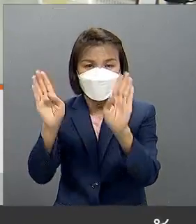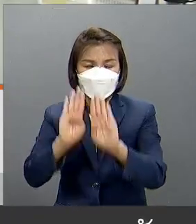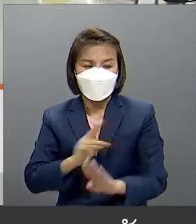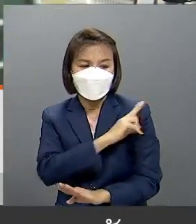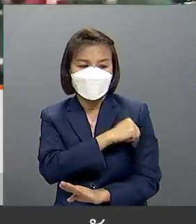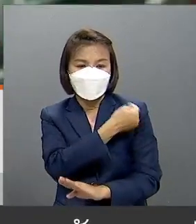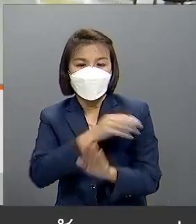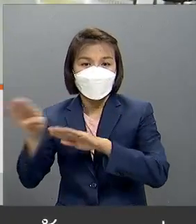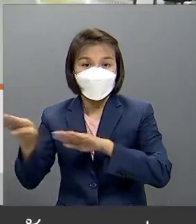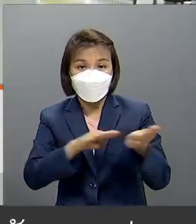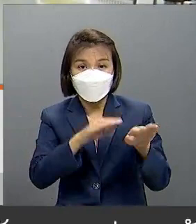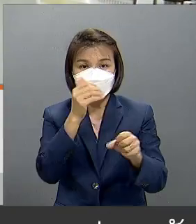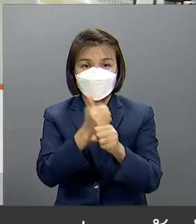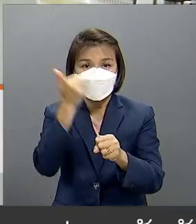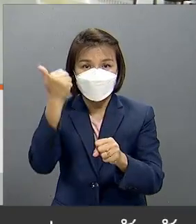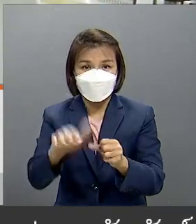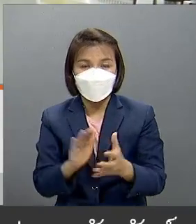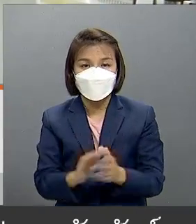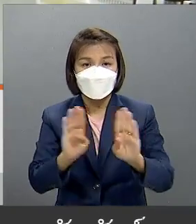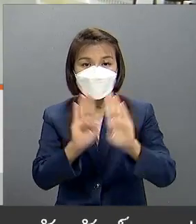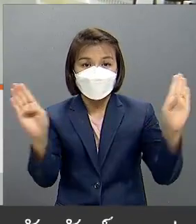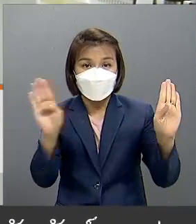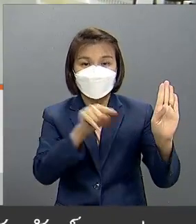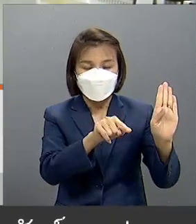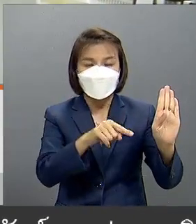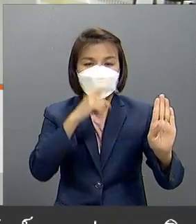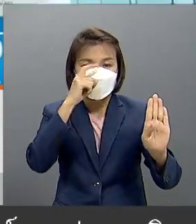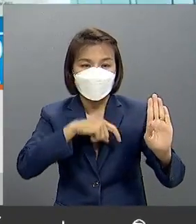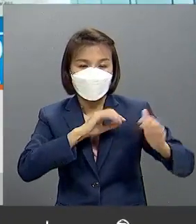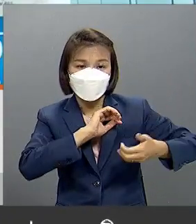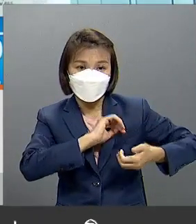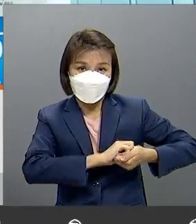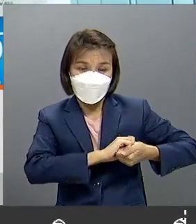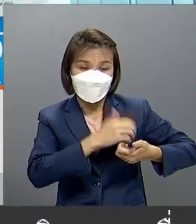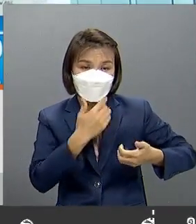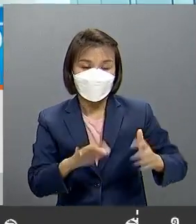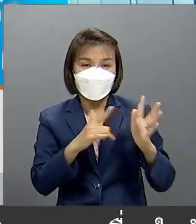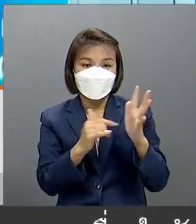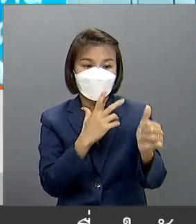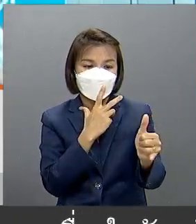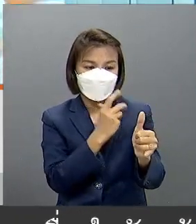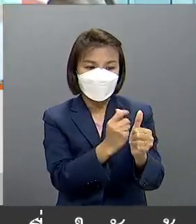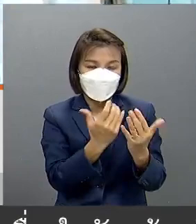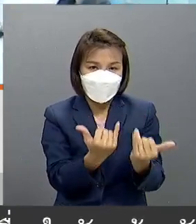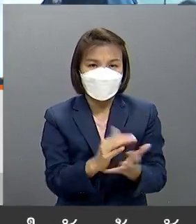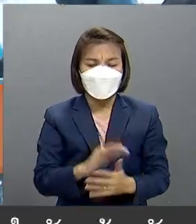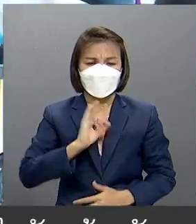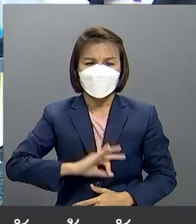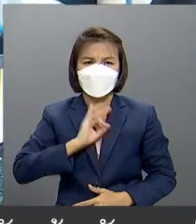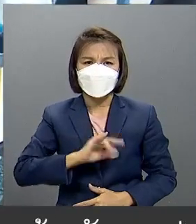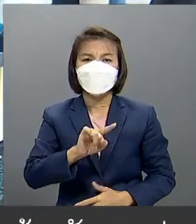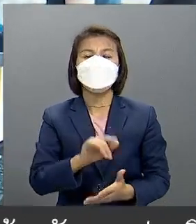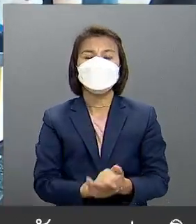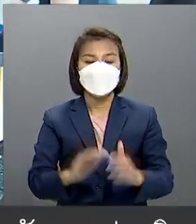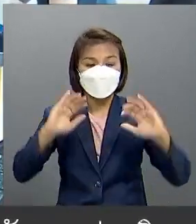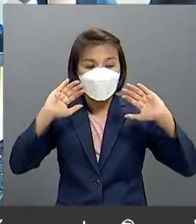ได้กระทั่งมีการเปิดให้ลงทะเบียนผ่านไทยร่วมใจและก็รับวัคซีนในวันนี้ทำให้รู้สึกว่าไม่ถูกทอดทิ้งจากภาครัฐ